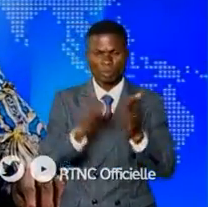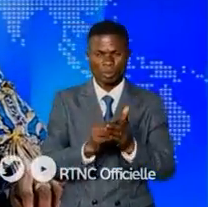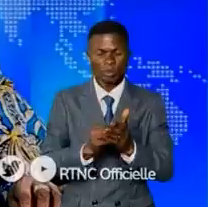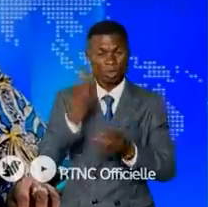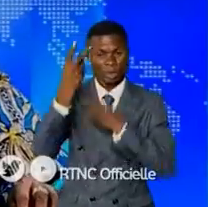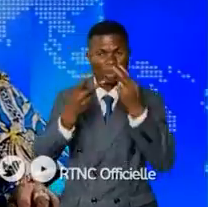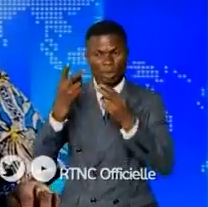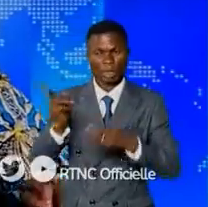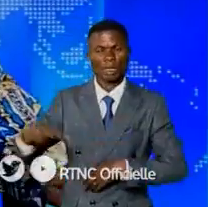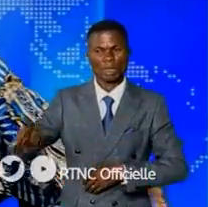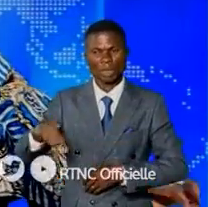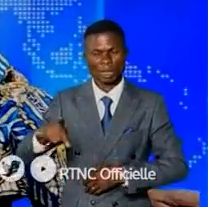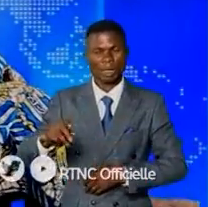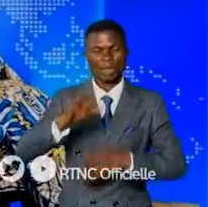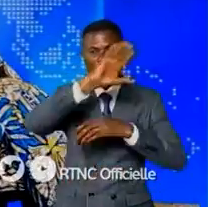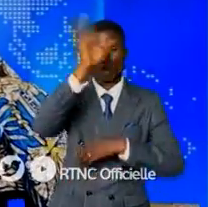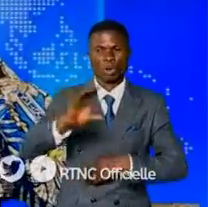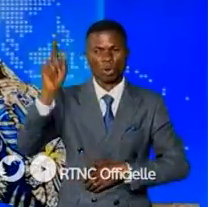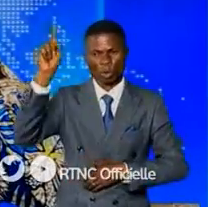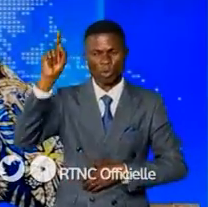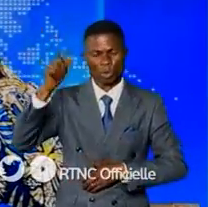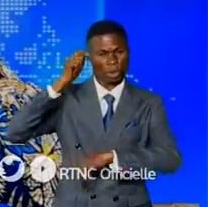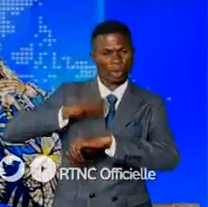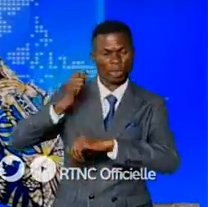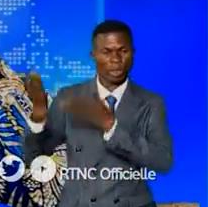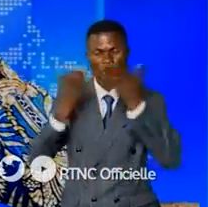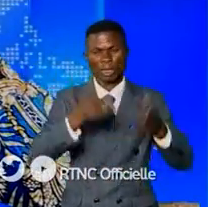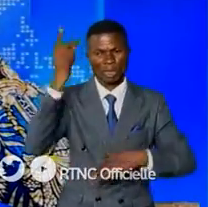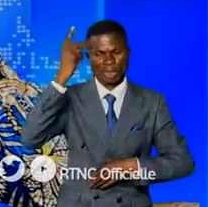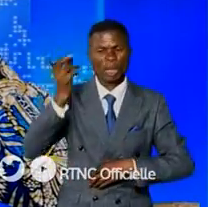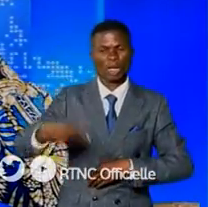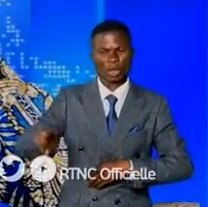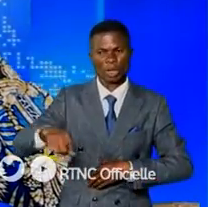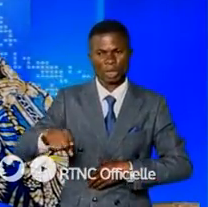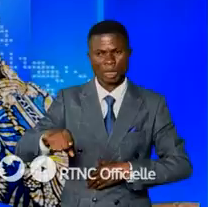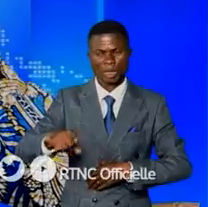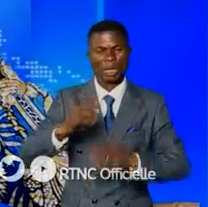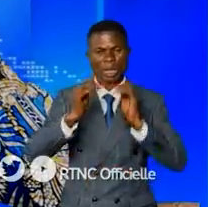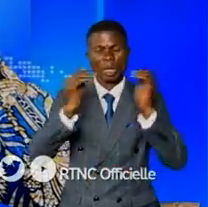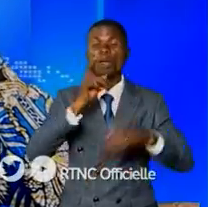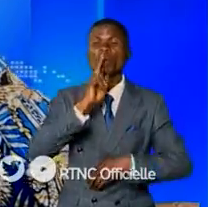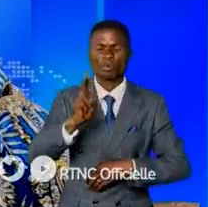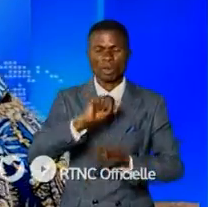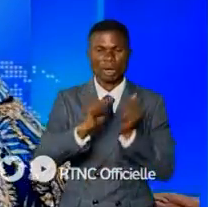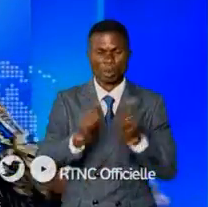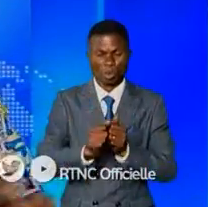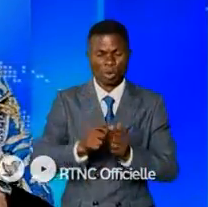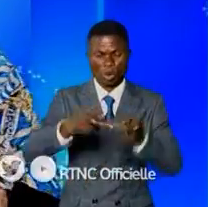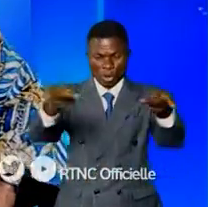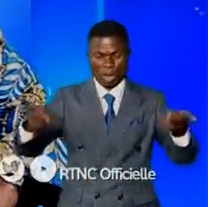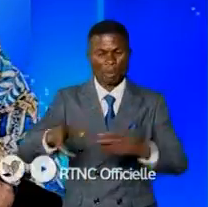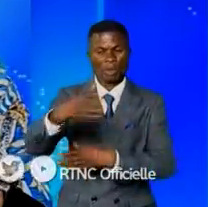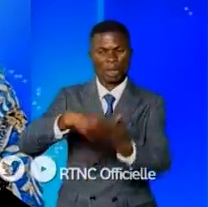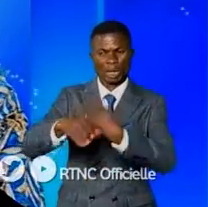tour à la baie de Ngaliema avec la descente du tribunal de grande instance de Kinshasa-Gombe pour établir la véracité des faits sur l'occupation